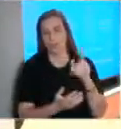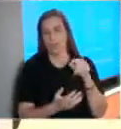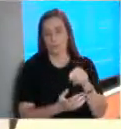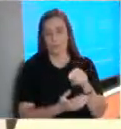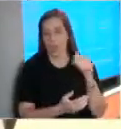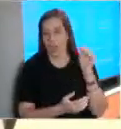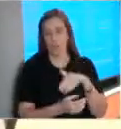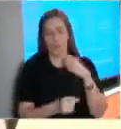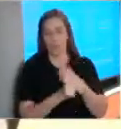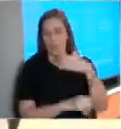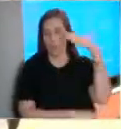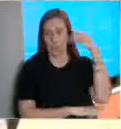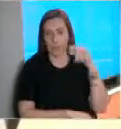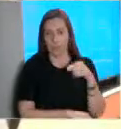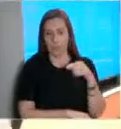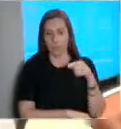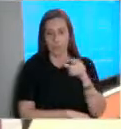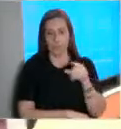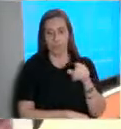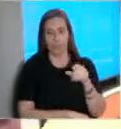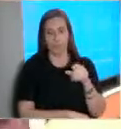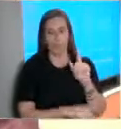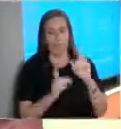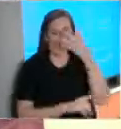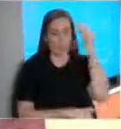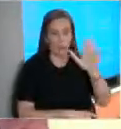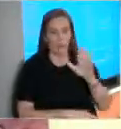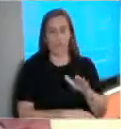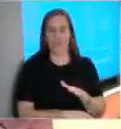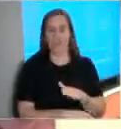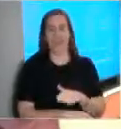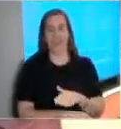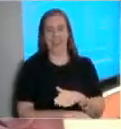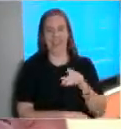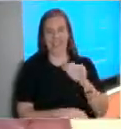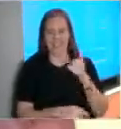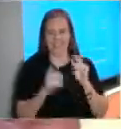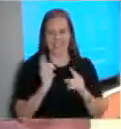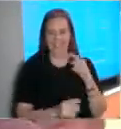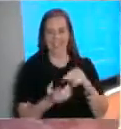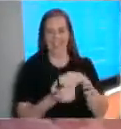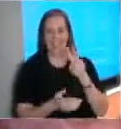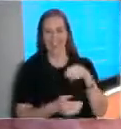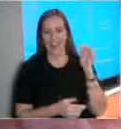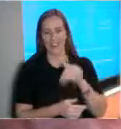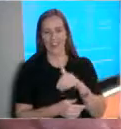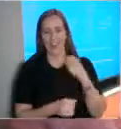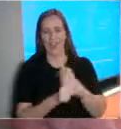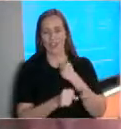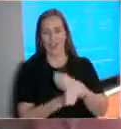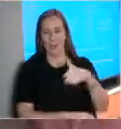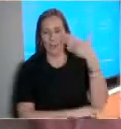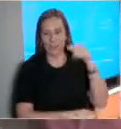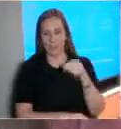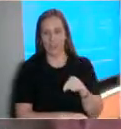פה על אלפי עובדי מדינה שהתעללו, כן כן שמענו, זה כן יקרה, כי יש פה אלפי עובדי